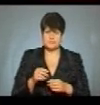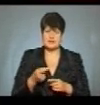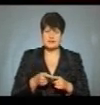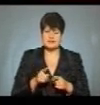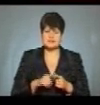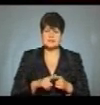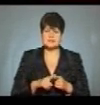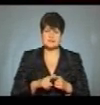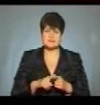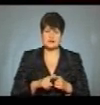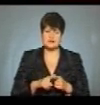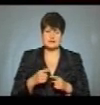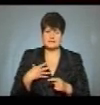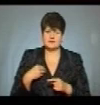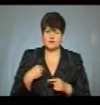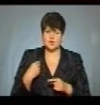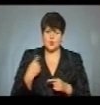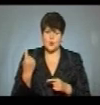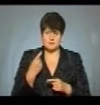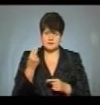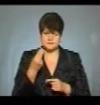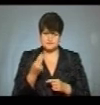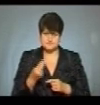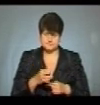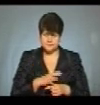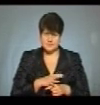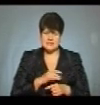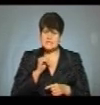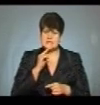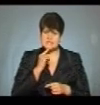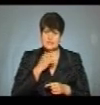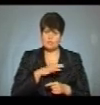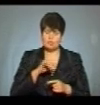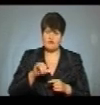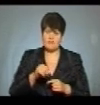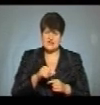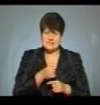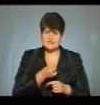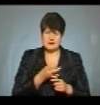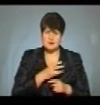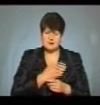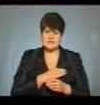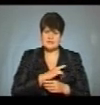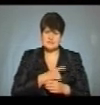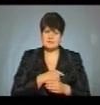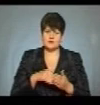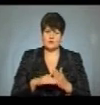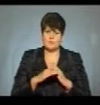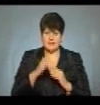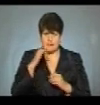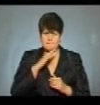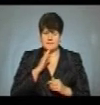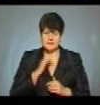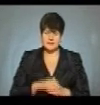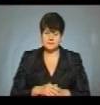розпис, він походить із Львівської області. Ну, складно було тільки вирізати, тому що для цього потрібно мати неабияку силу, тому мені тут трошки допомагали батьки.